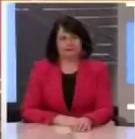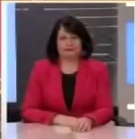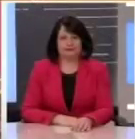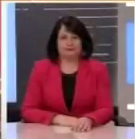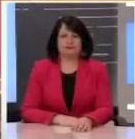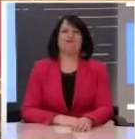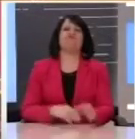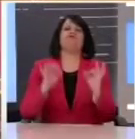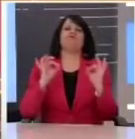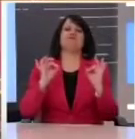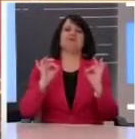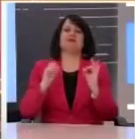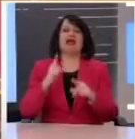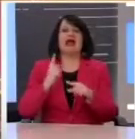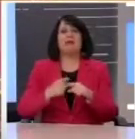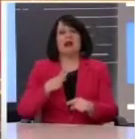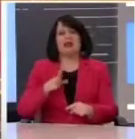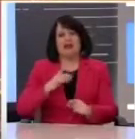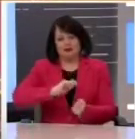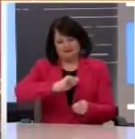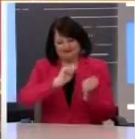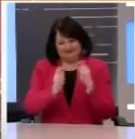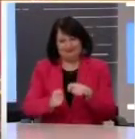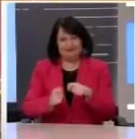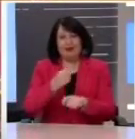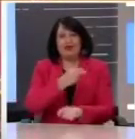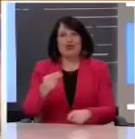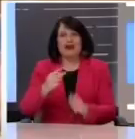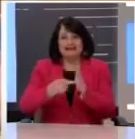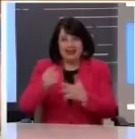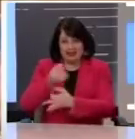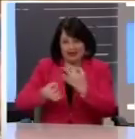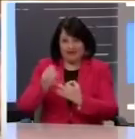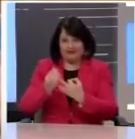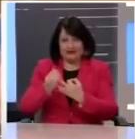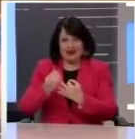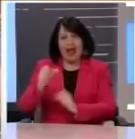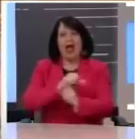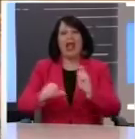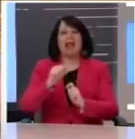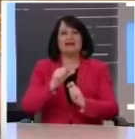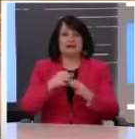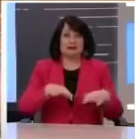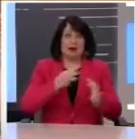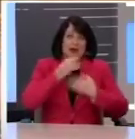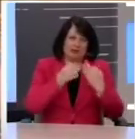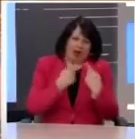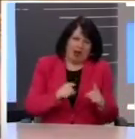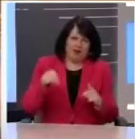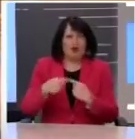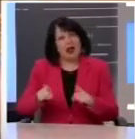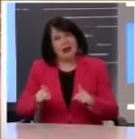Εγώ, κύριε Πρόεδρε, απλά θέλω να χαιρετήσω την μετατόπιση του κ. Θοδωράκη στη δευτερολογία του σε σχέση με την αρχική του ομιλία,